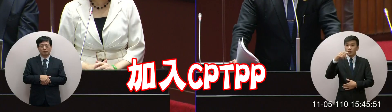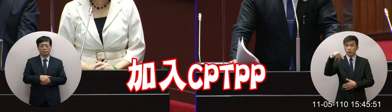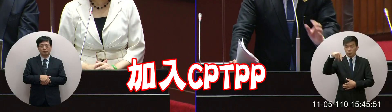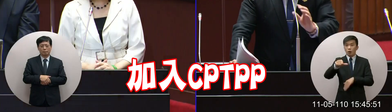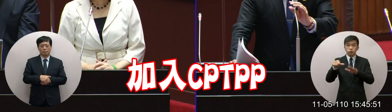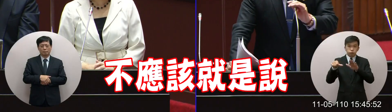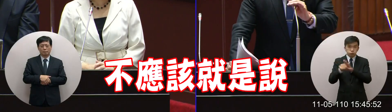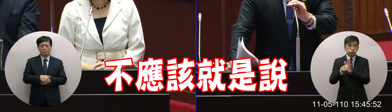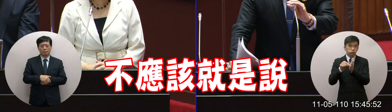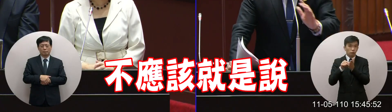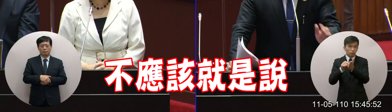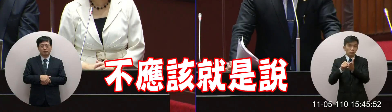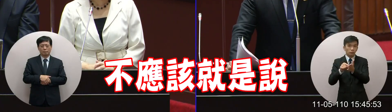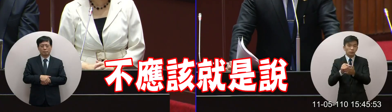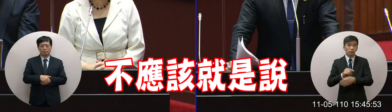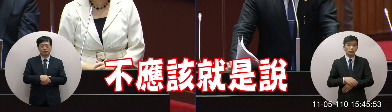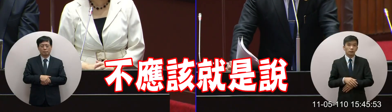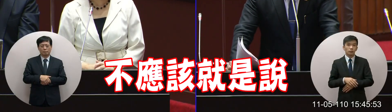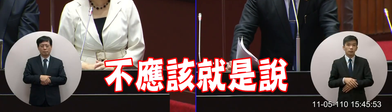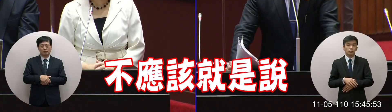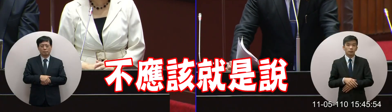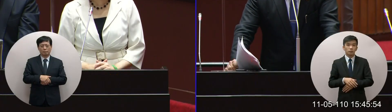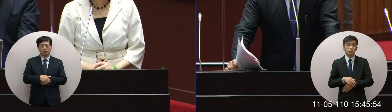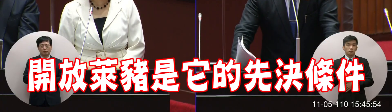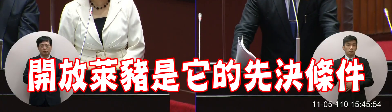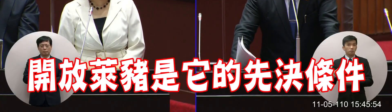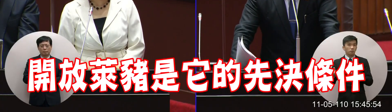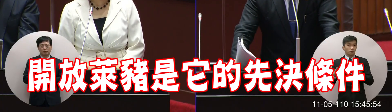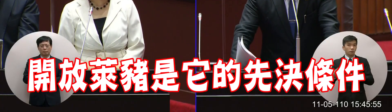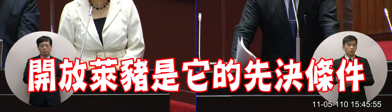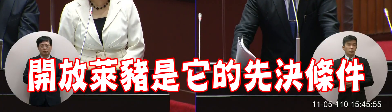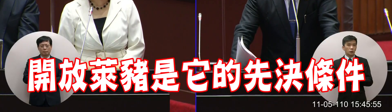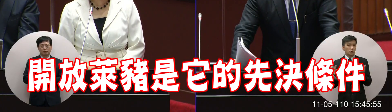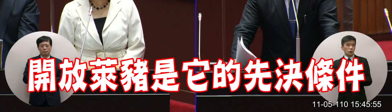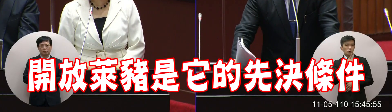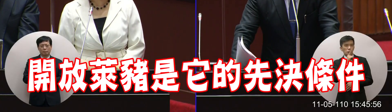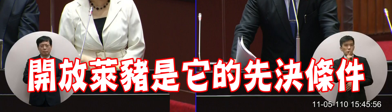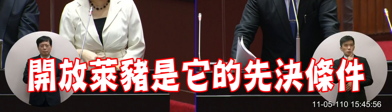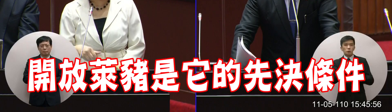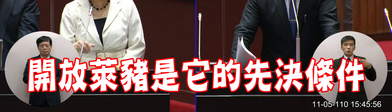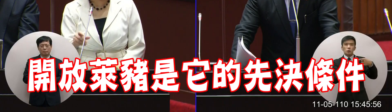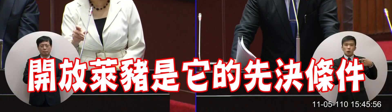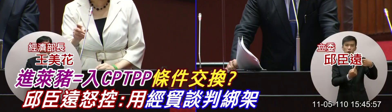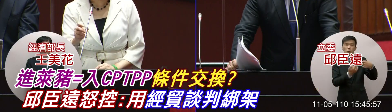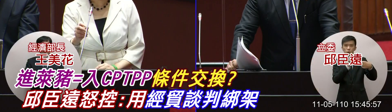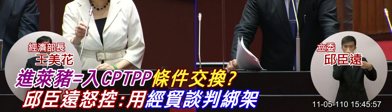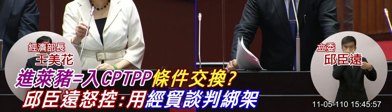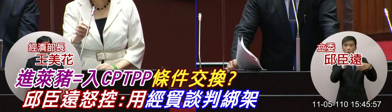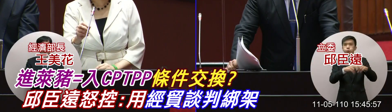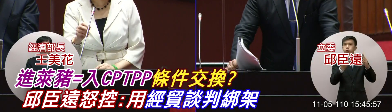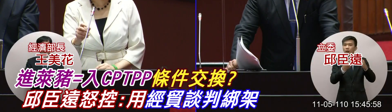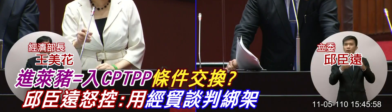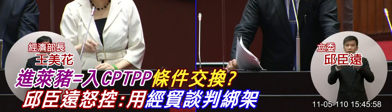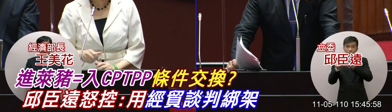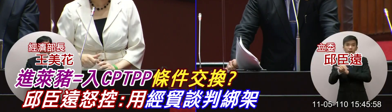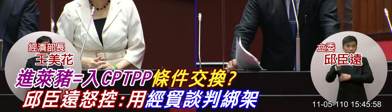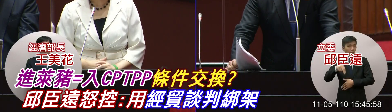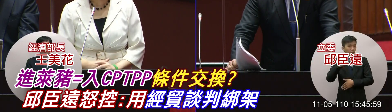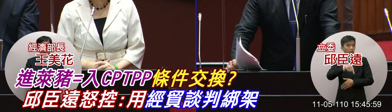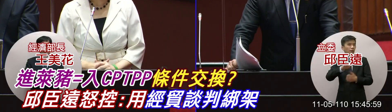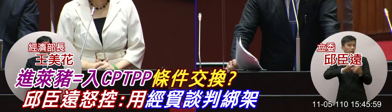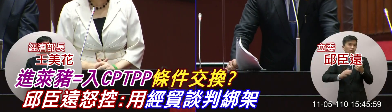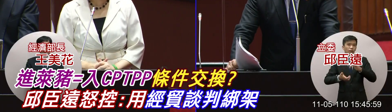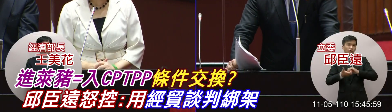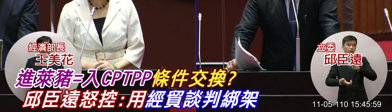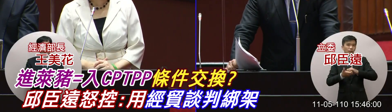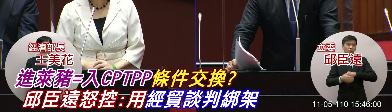的部分，其实不应该就是说这个开放莱猪是它唯一的先决条件，但是这个可能是影响的因素之一。所以